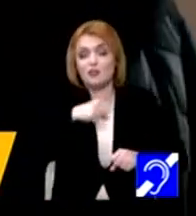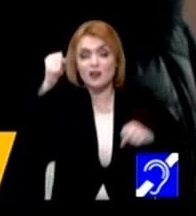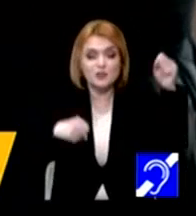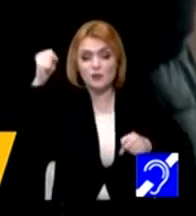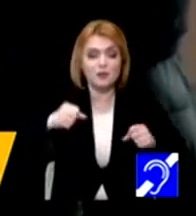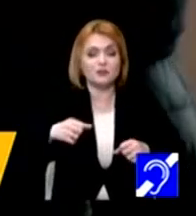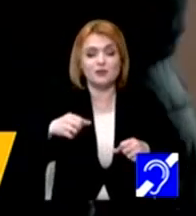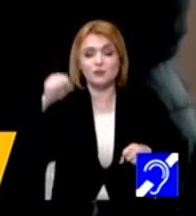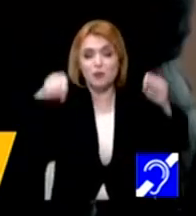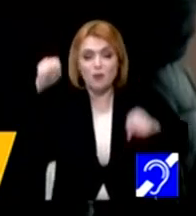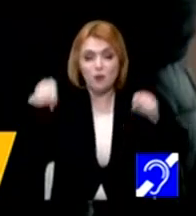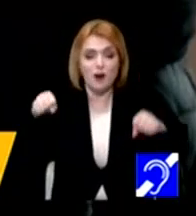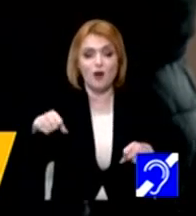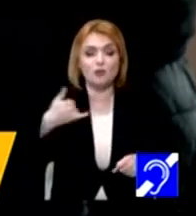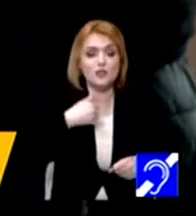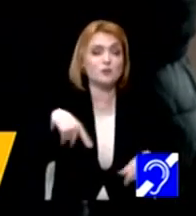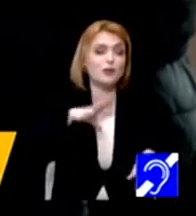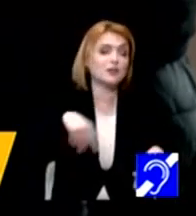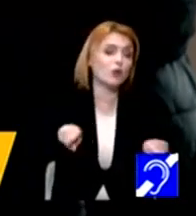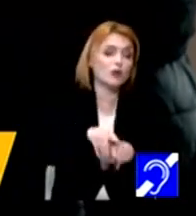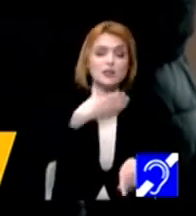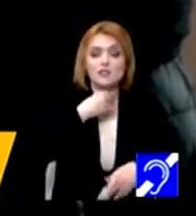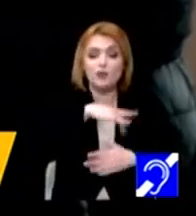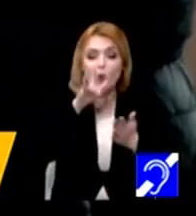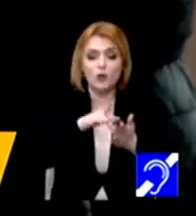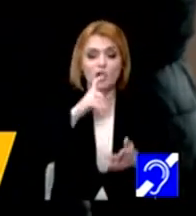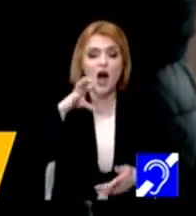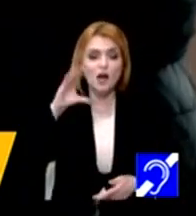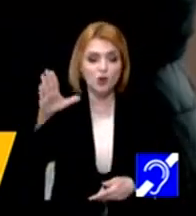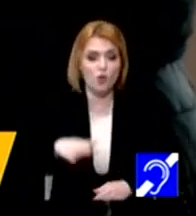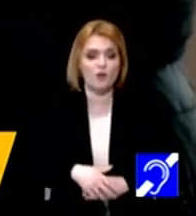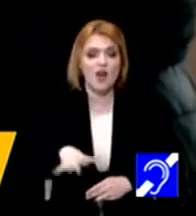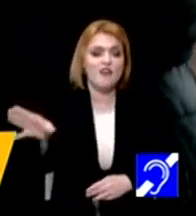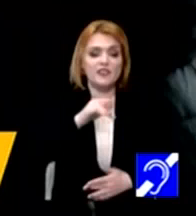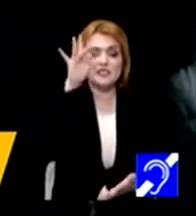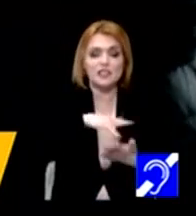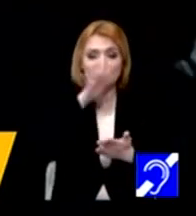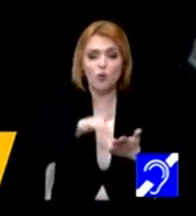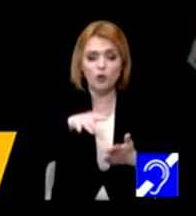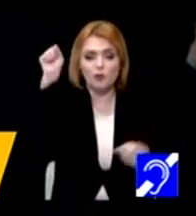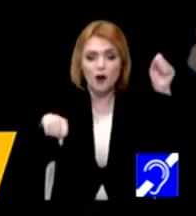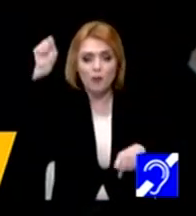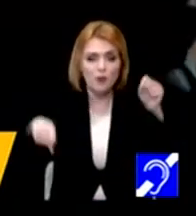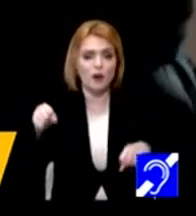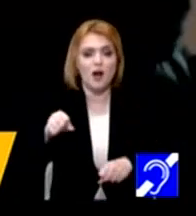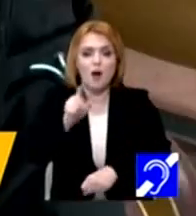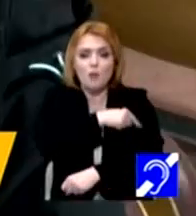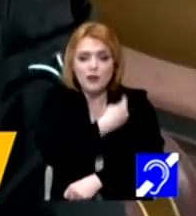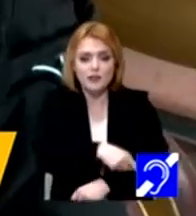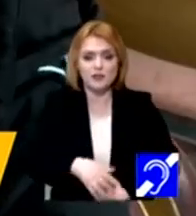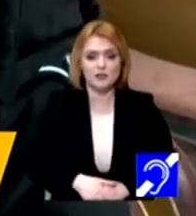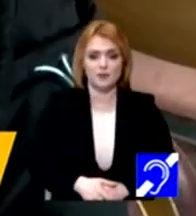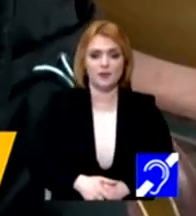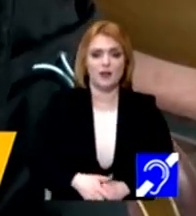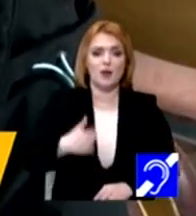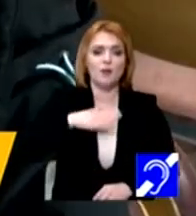Харькове, вот такой красивый город, только его сделан как конфета. Весь центр города разбомбили, больницы. У меня